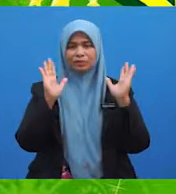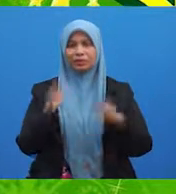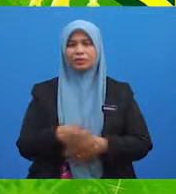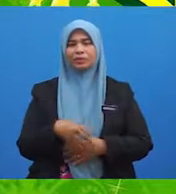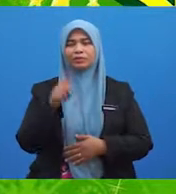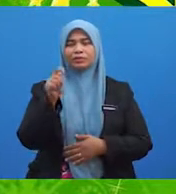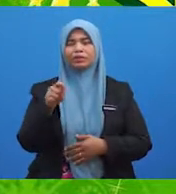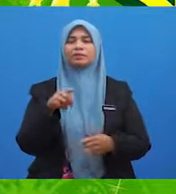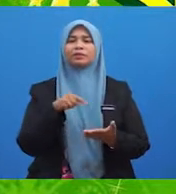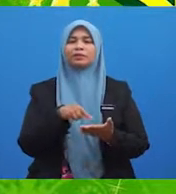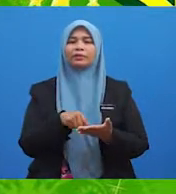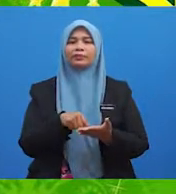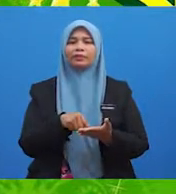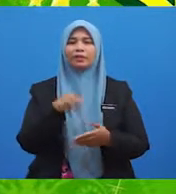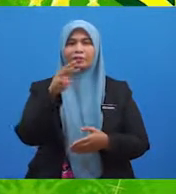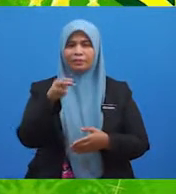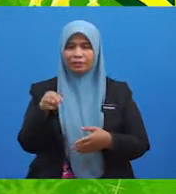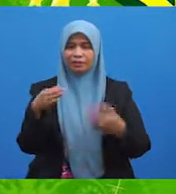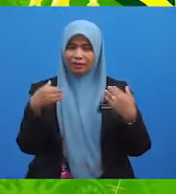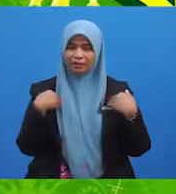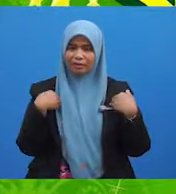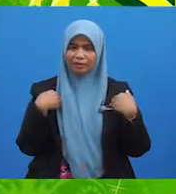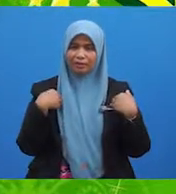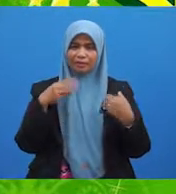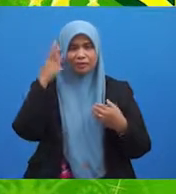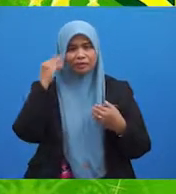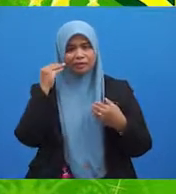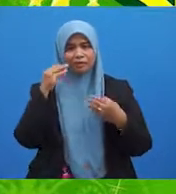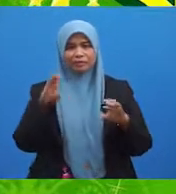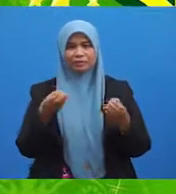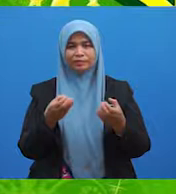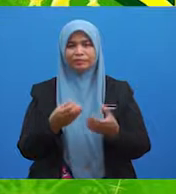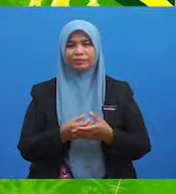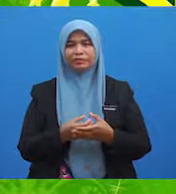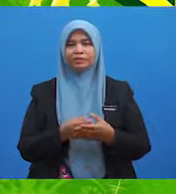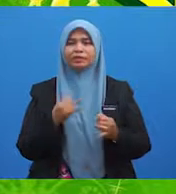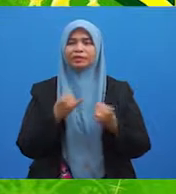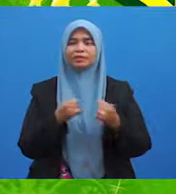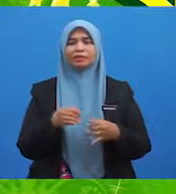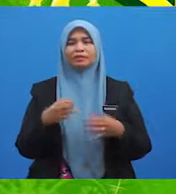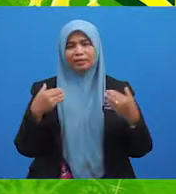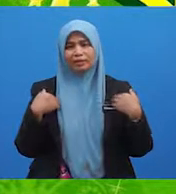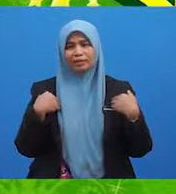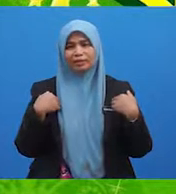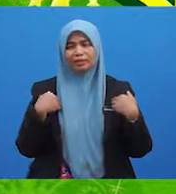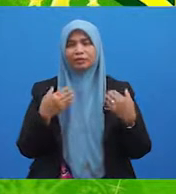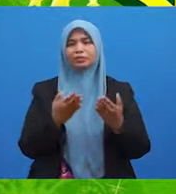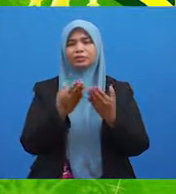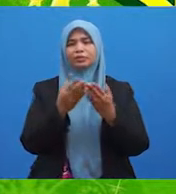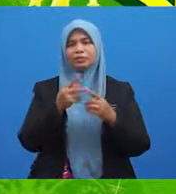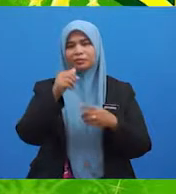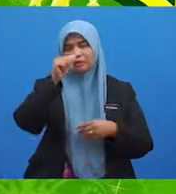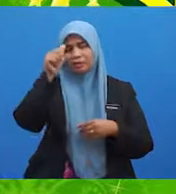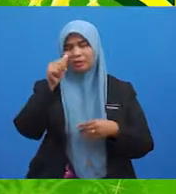ini? Murid-murid pernah melaksanakannya? Jika pernah, alhamdulillah.